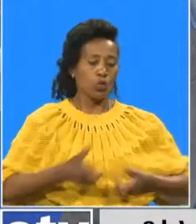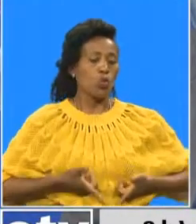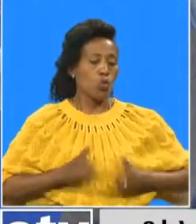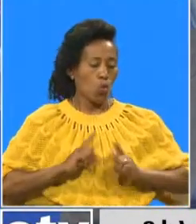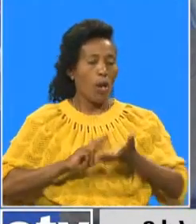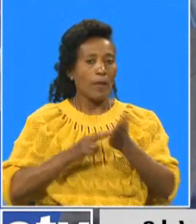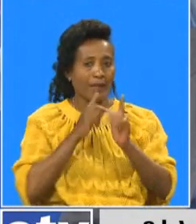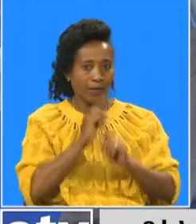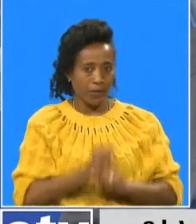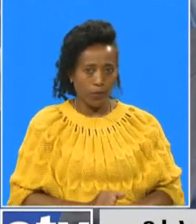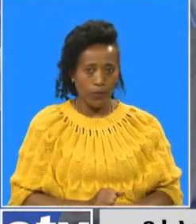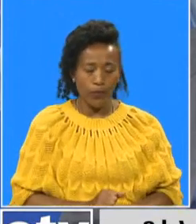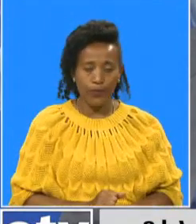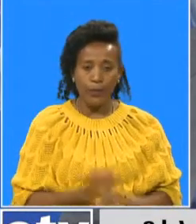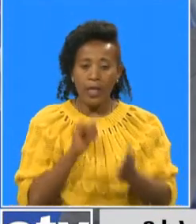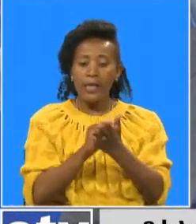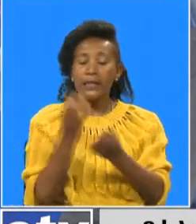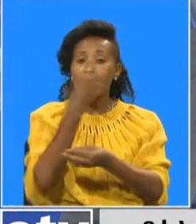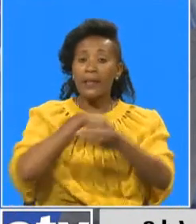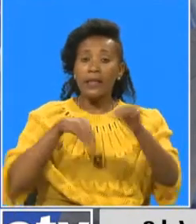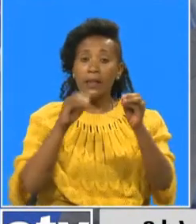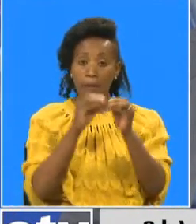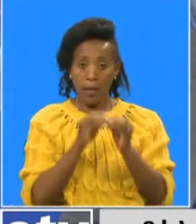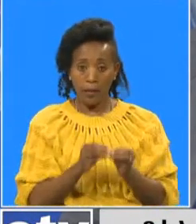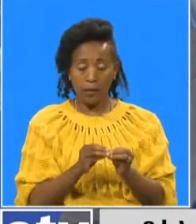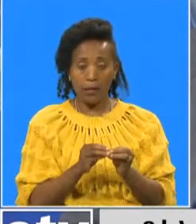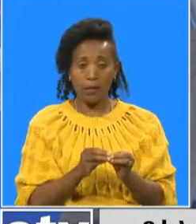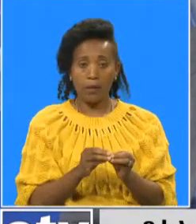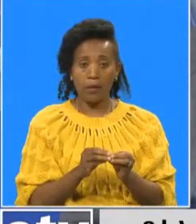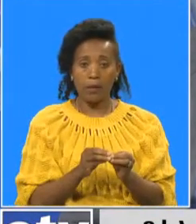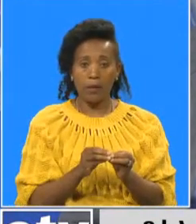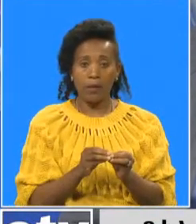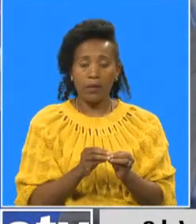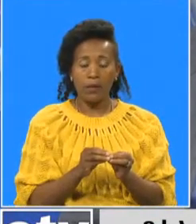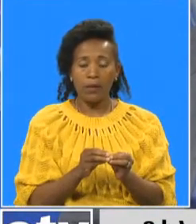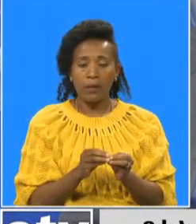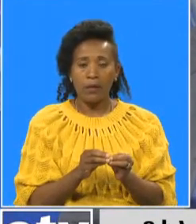ነው። ከዚህ በተጨማሪ ያው